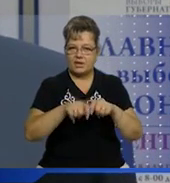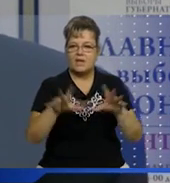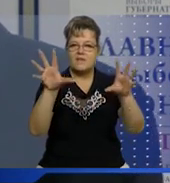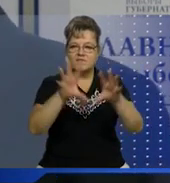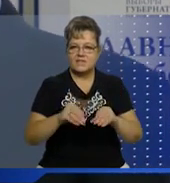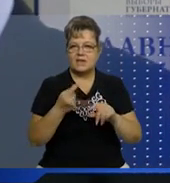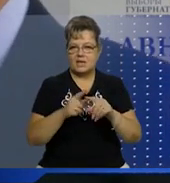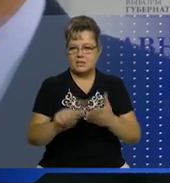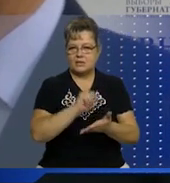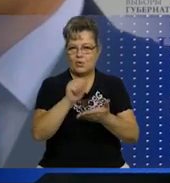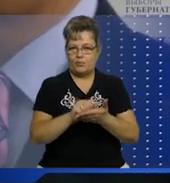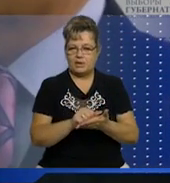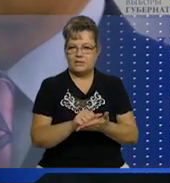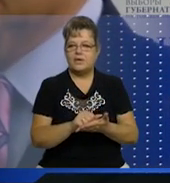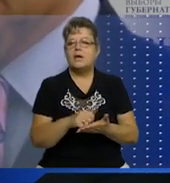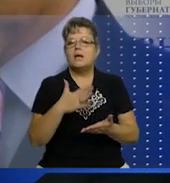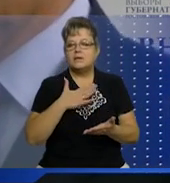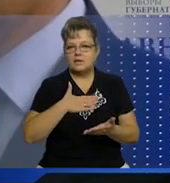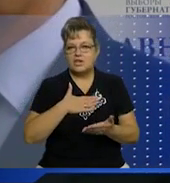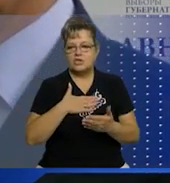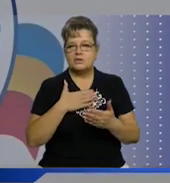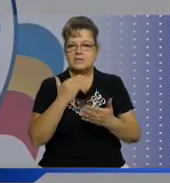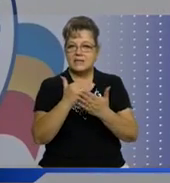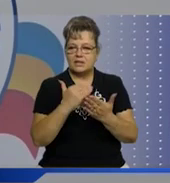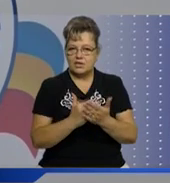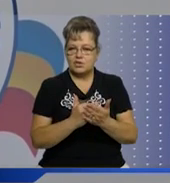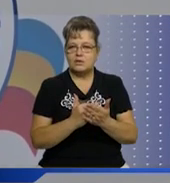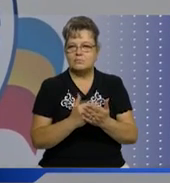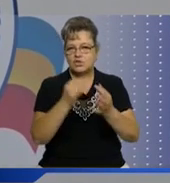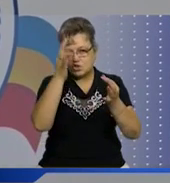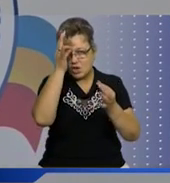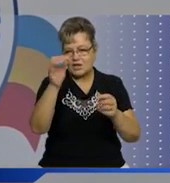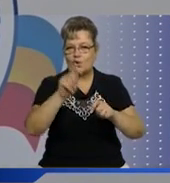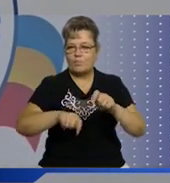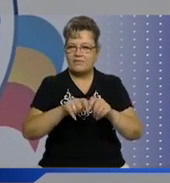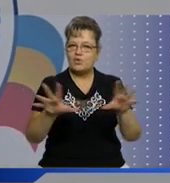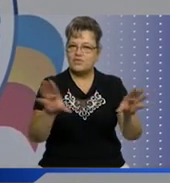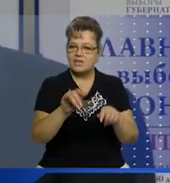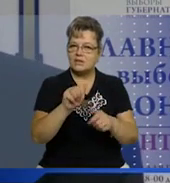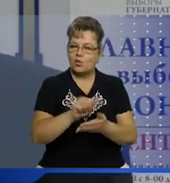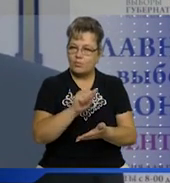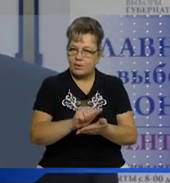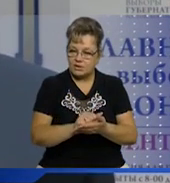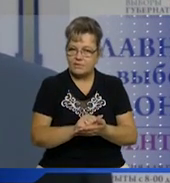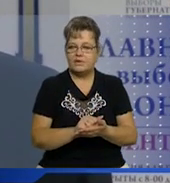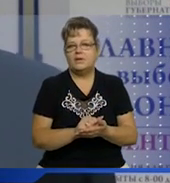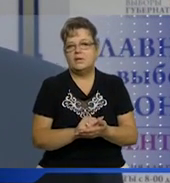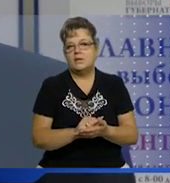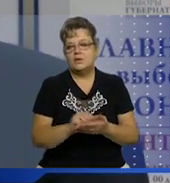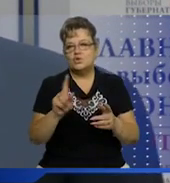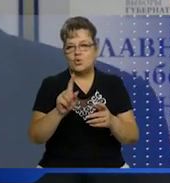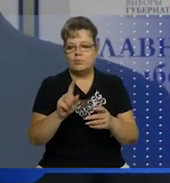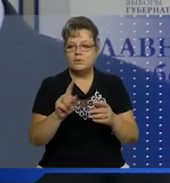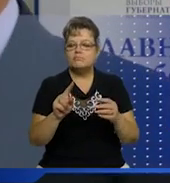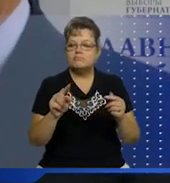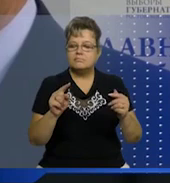области на проведение проверки всех этих документов. Наша задача – обеспечить тщательнейшую проверку всех документов для